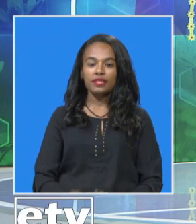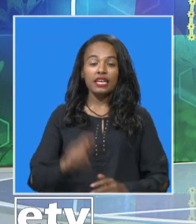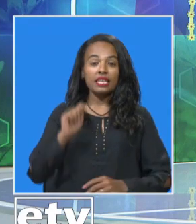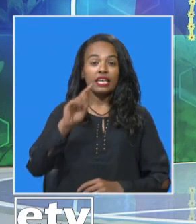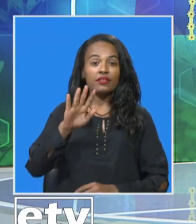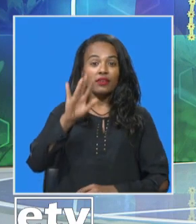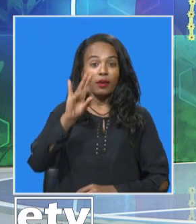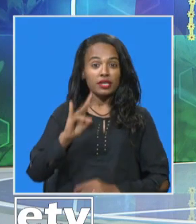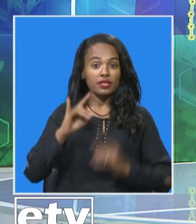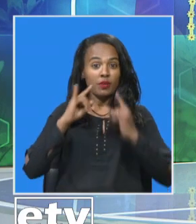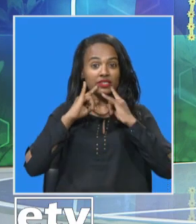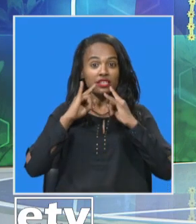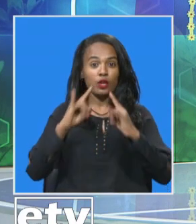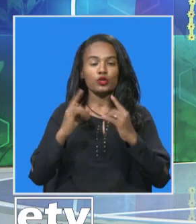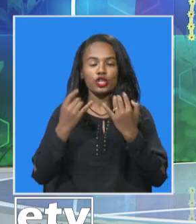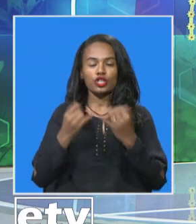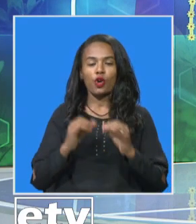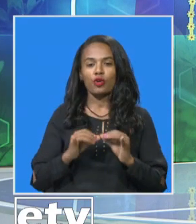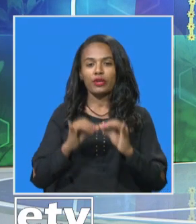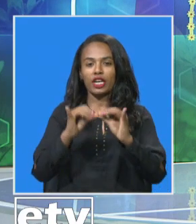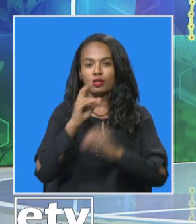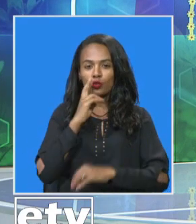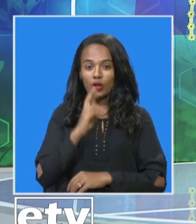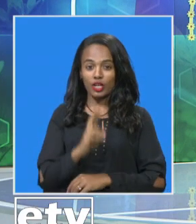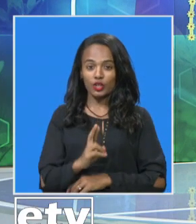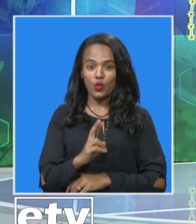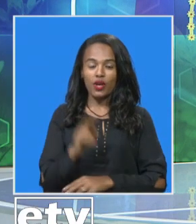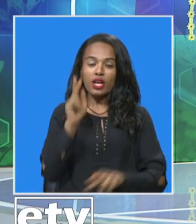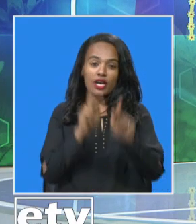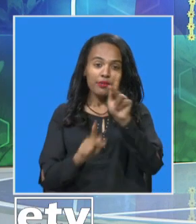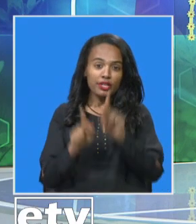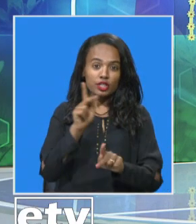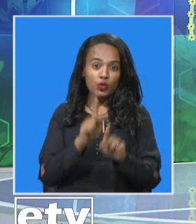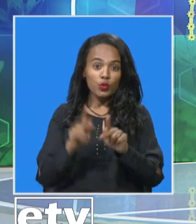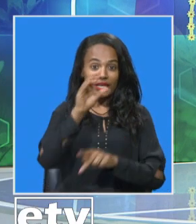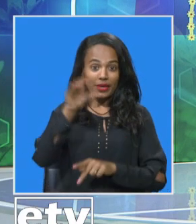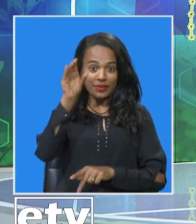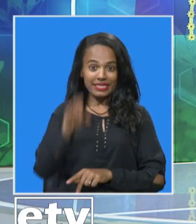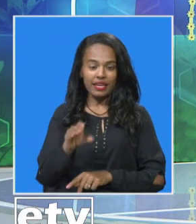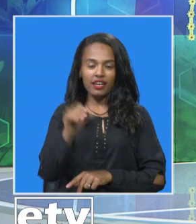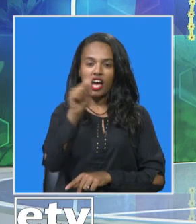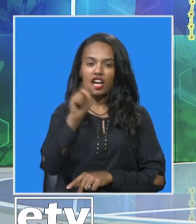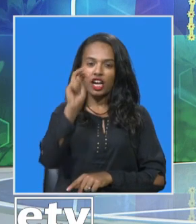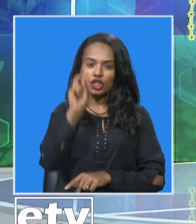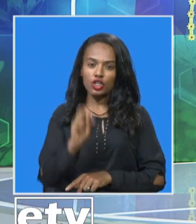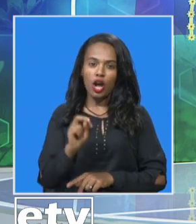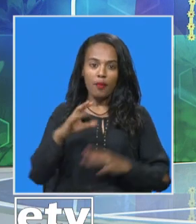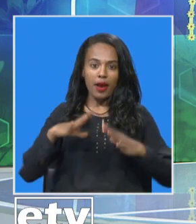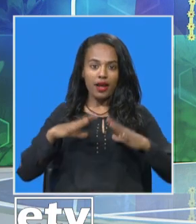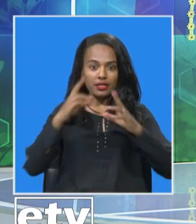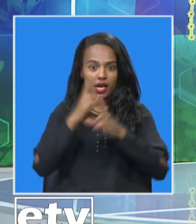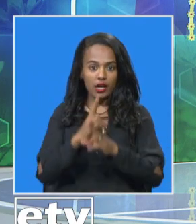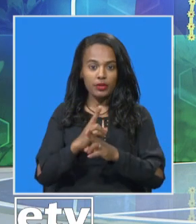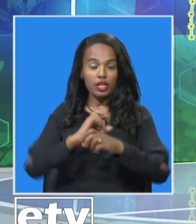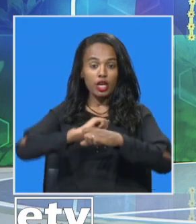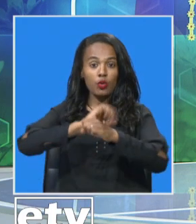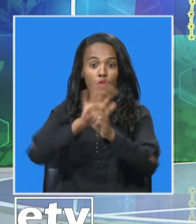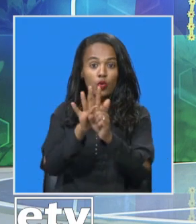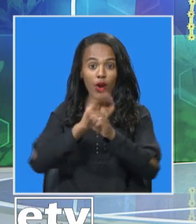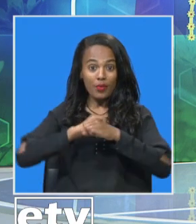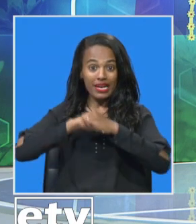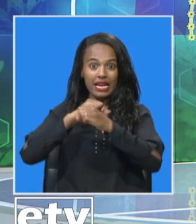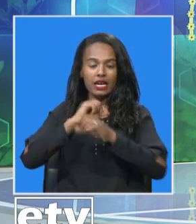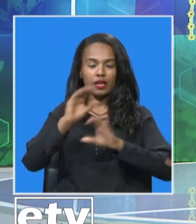የኢቲቪ 57 ዜናዎቻችን አሁንም እንደቀጠሉ ናቸው። ህብረተሰቡ የመስቀልና የኢሬቻ በዓላትን ሲያከብር ለኮሮና ወረርሽኝ